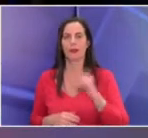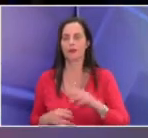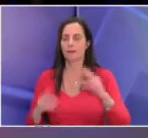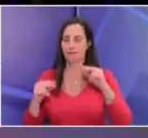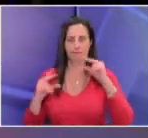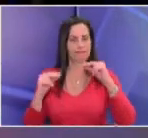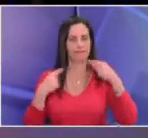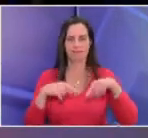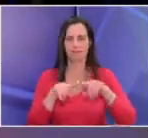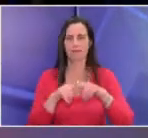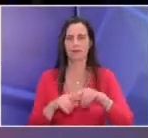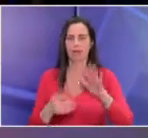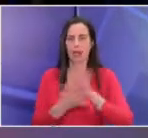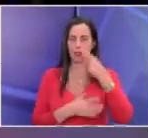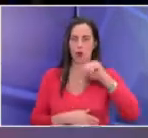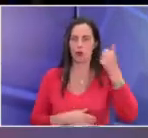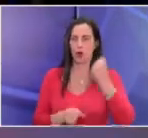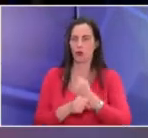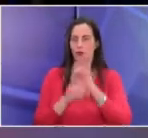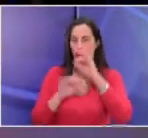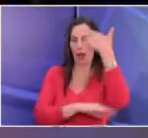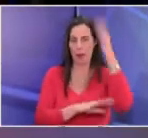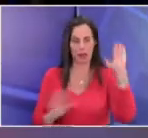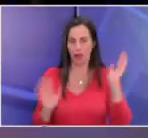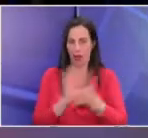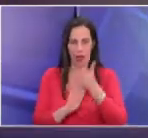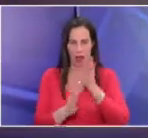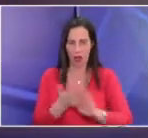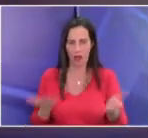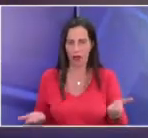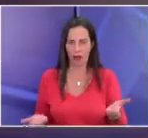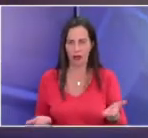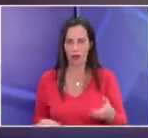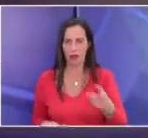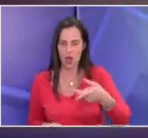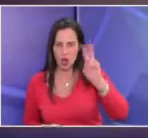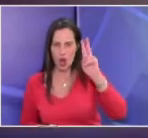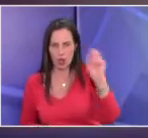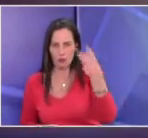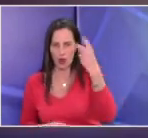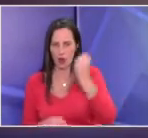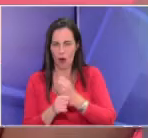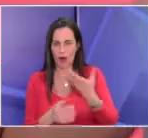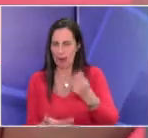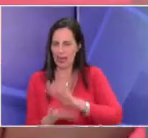כל דבר כזה... בא בעל מסעדה, כן? אין ישראלי רוצה לעבוד לשטוף כלים.